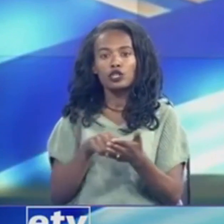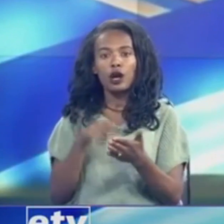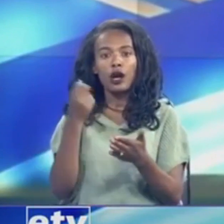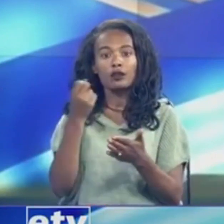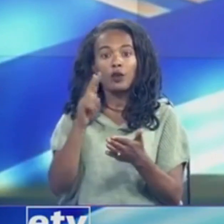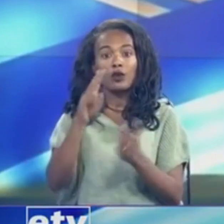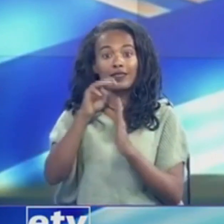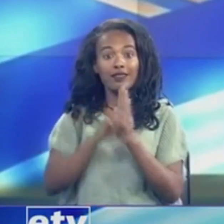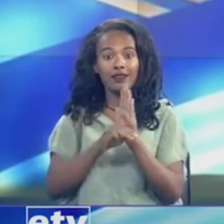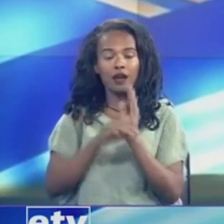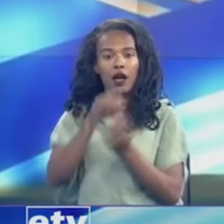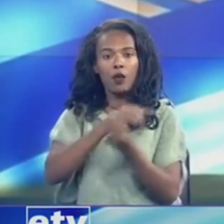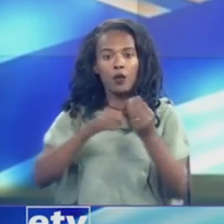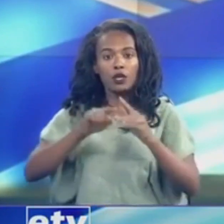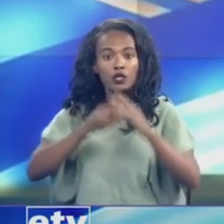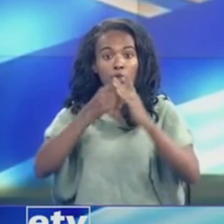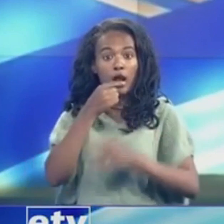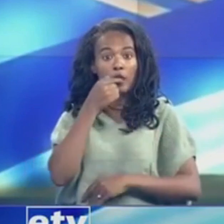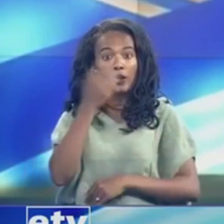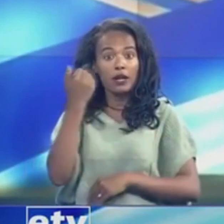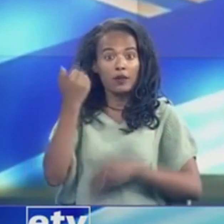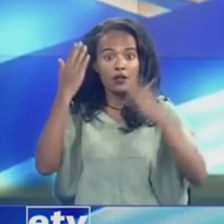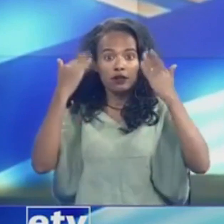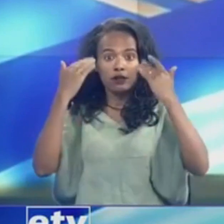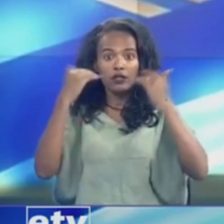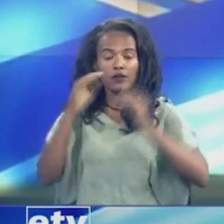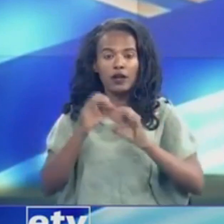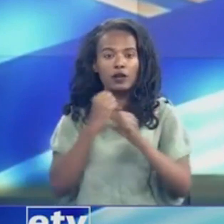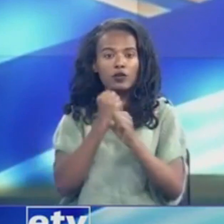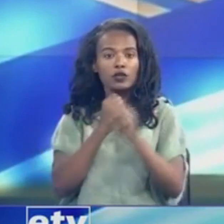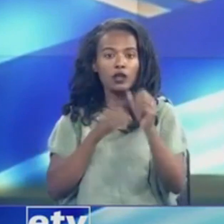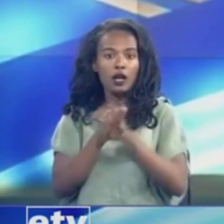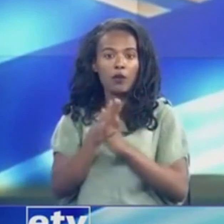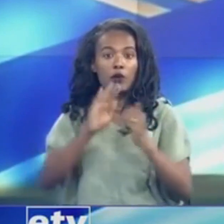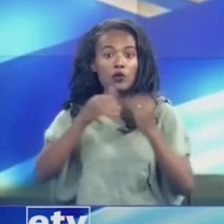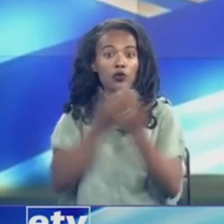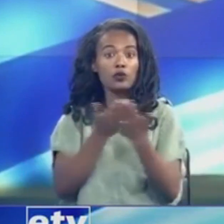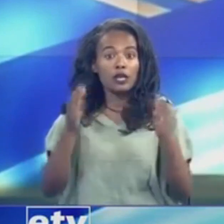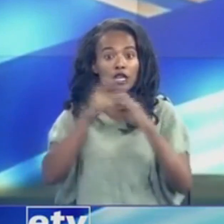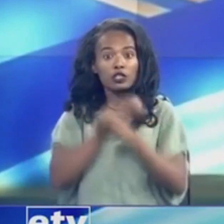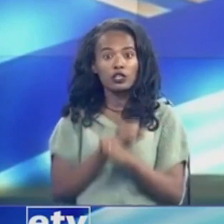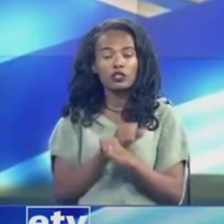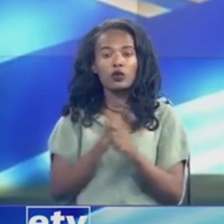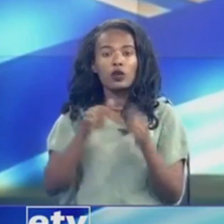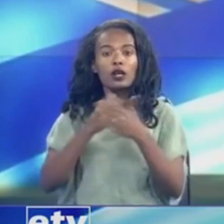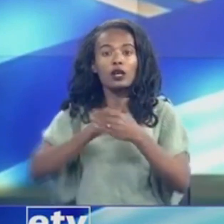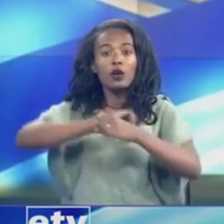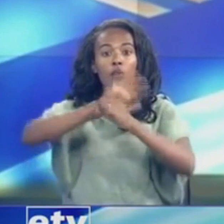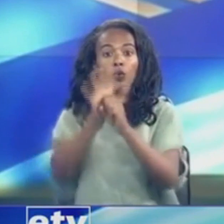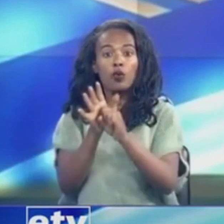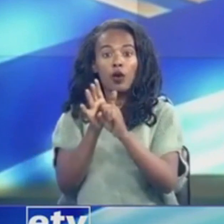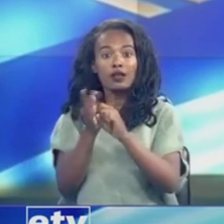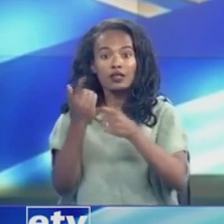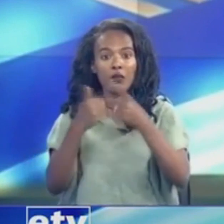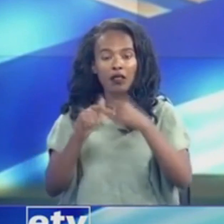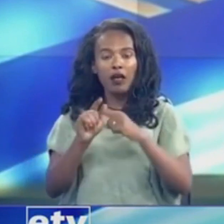በ2012 ጥር አካባቢ እንጀምራለን ብለን ነበር ተስፋ አድርገን ወደ ስራ የገባነው። ሁሉ ነገር የጨረስነው ልክ ኮሮና ሲመጣ ደግሞ ትንሽ